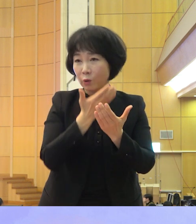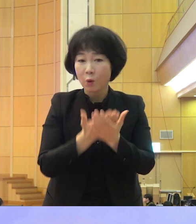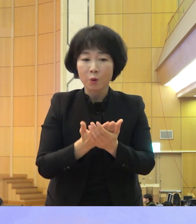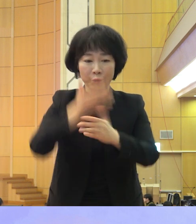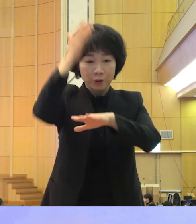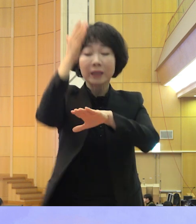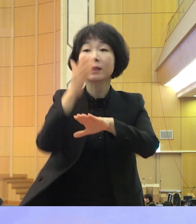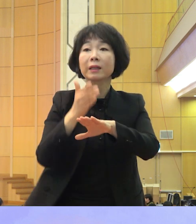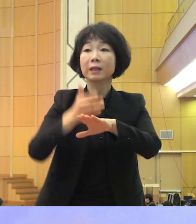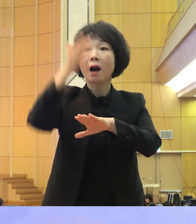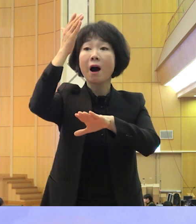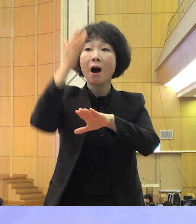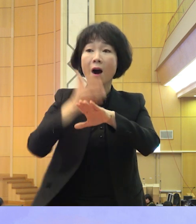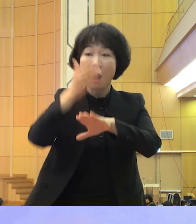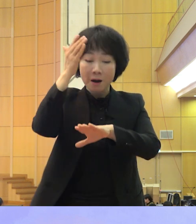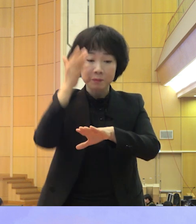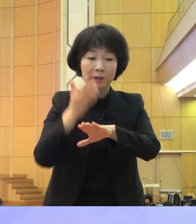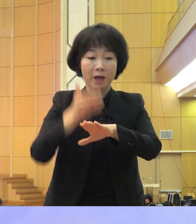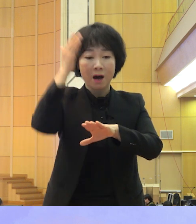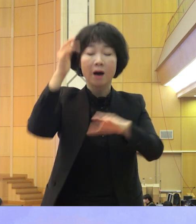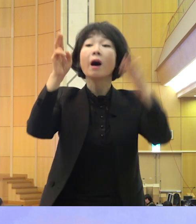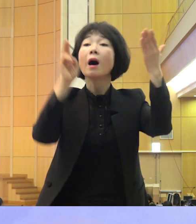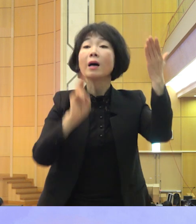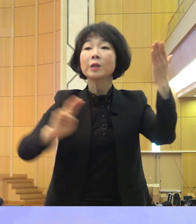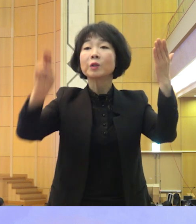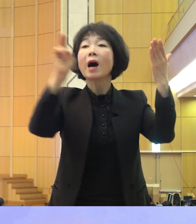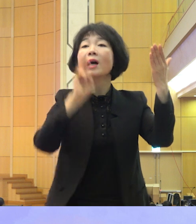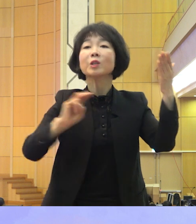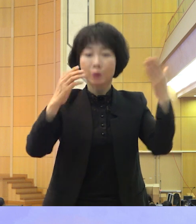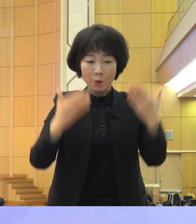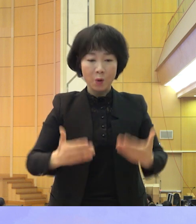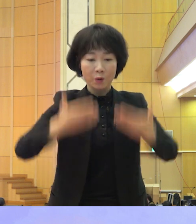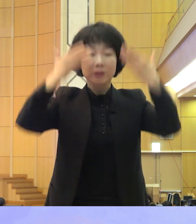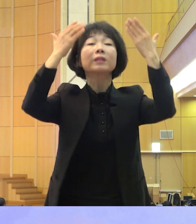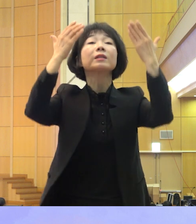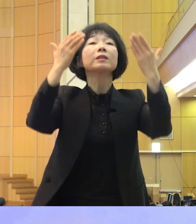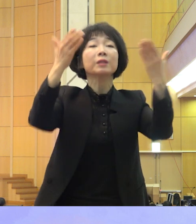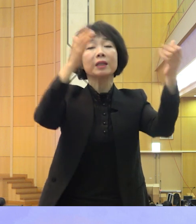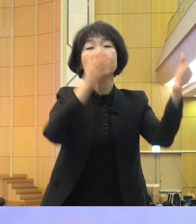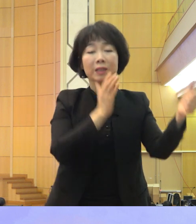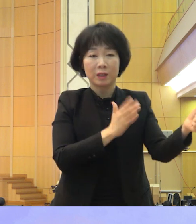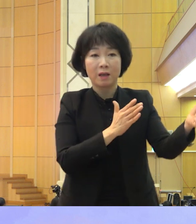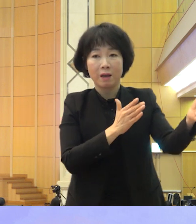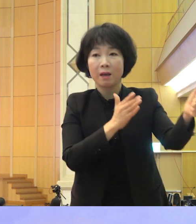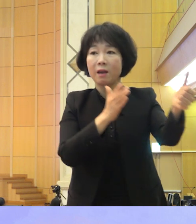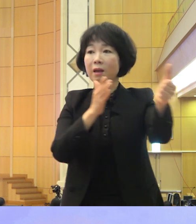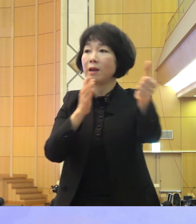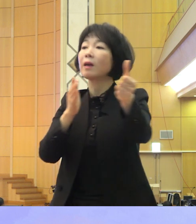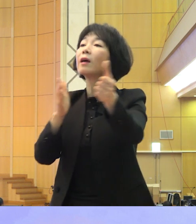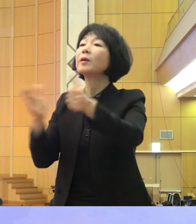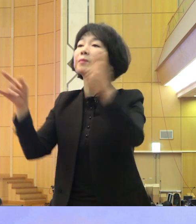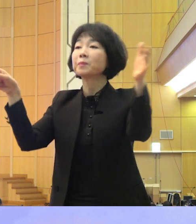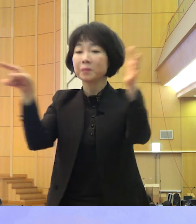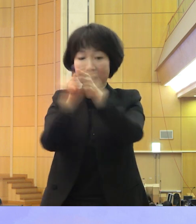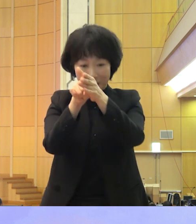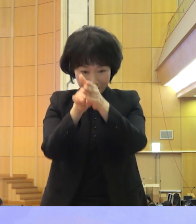아멘 존귀 감사 찬송 드리세.